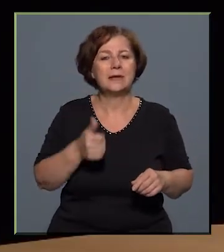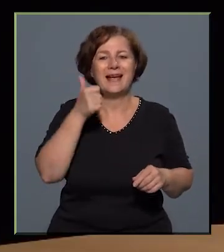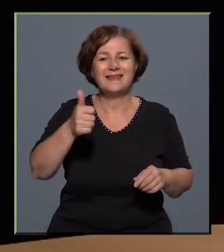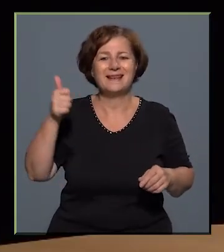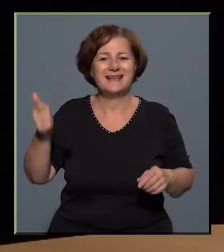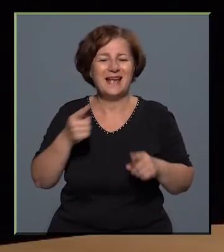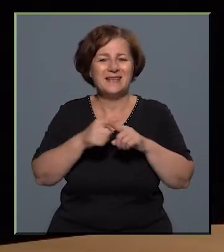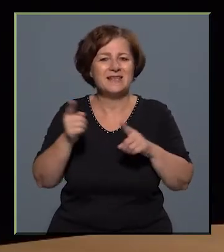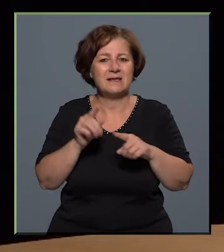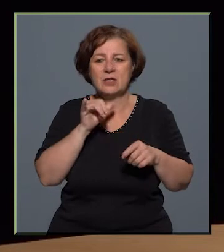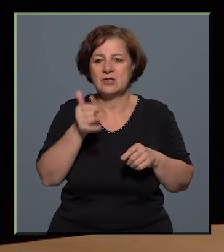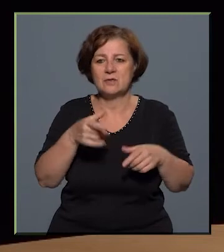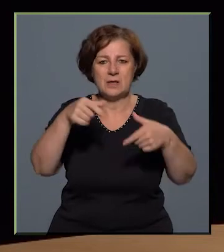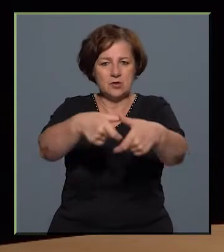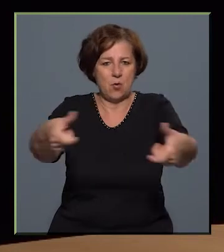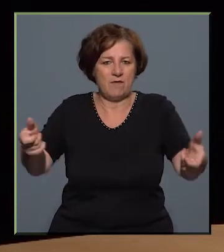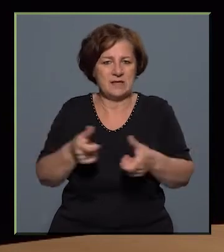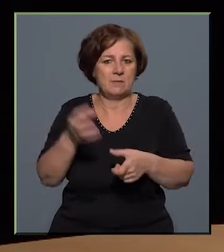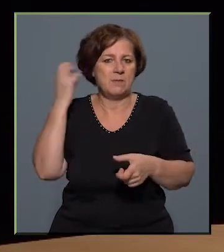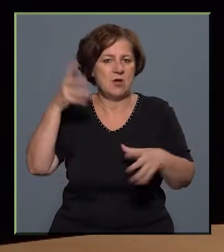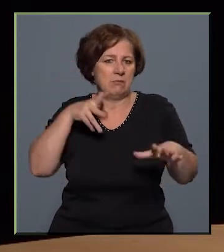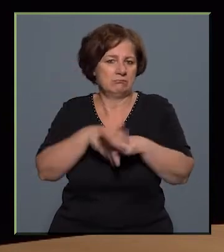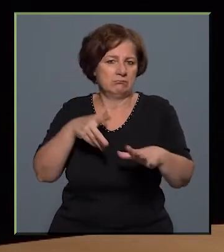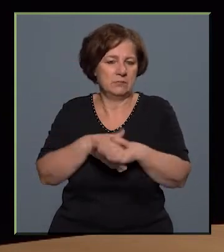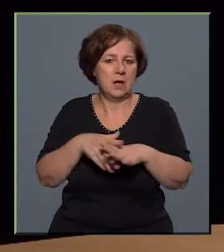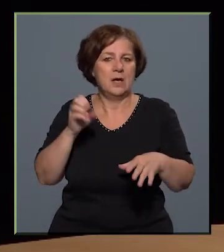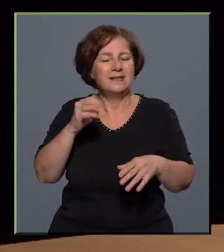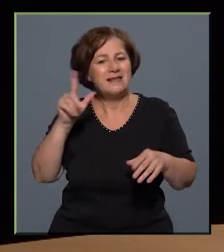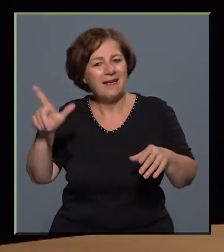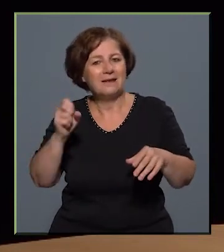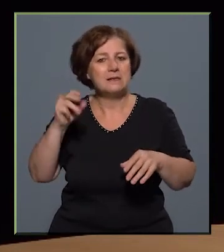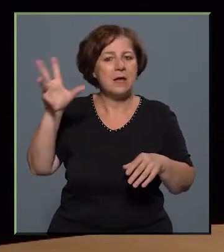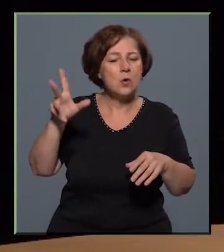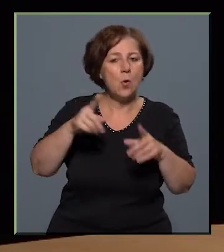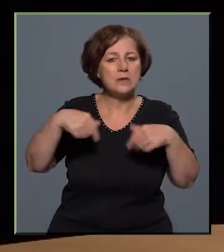sem tartozik a zajgátló védő övezetbe. A 17.